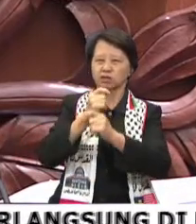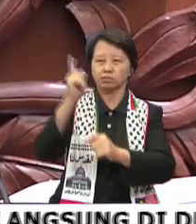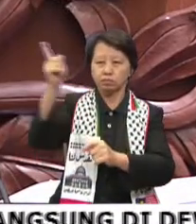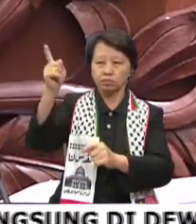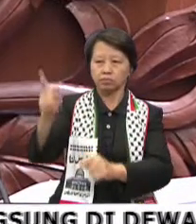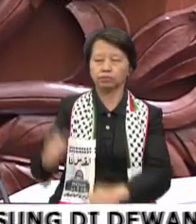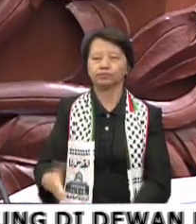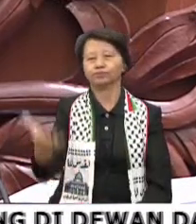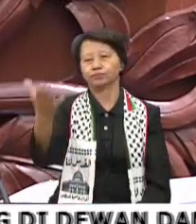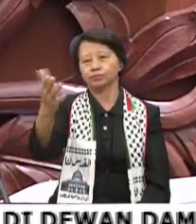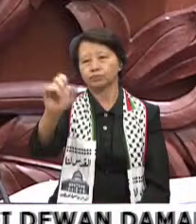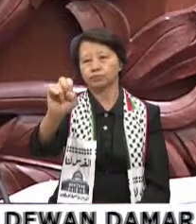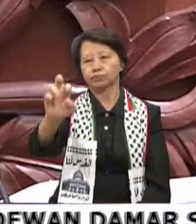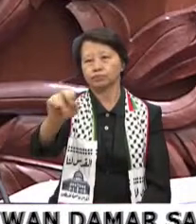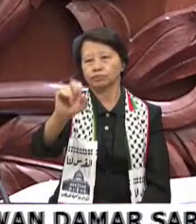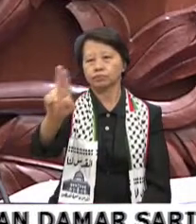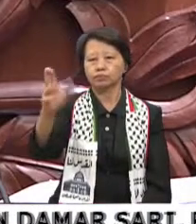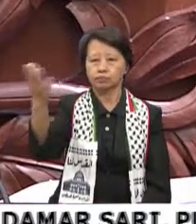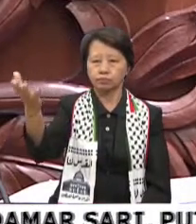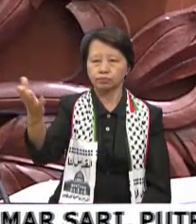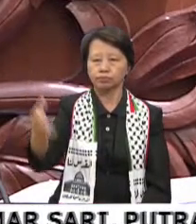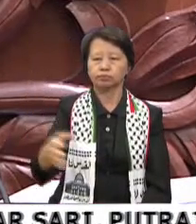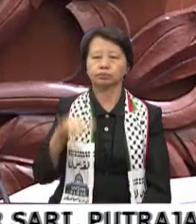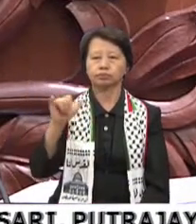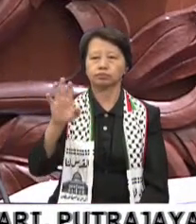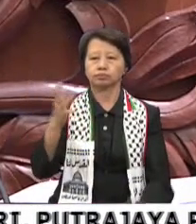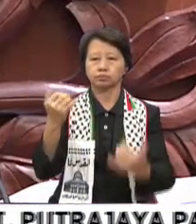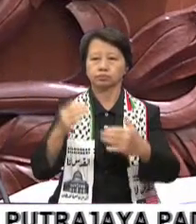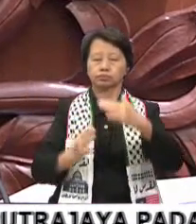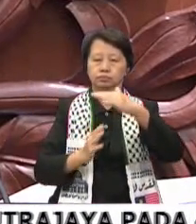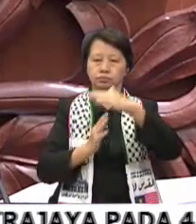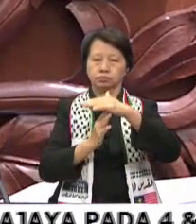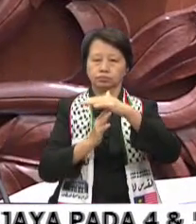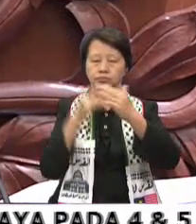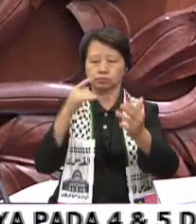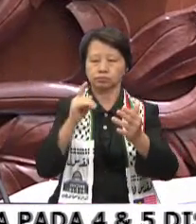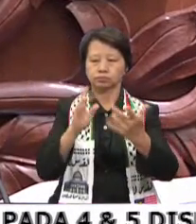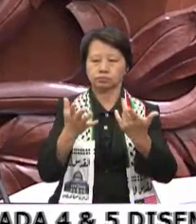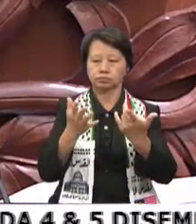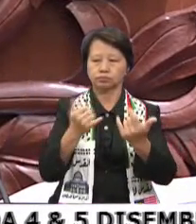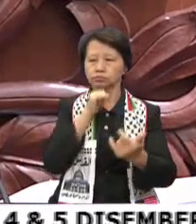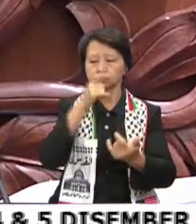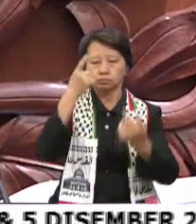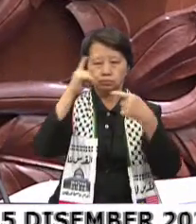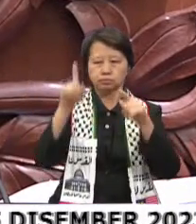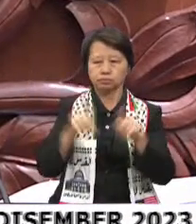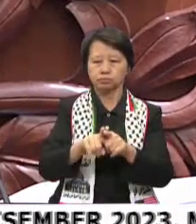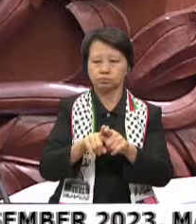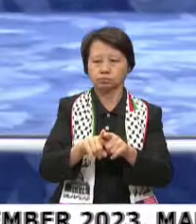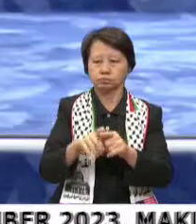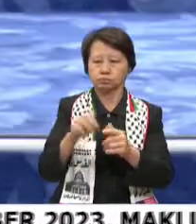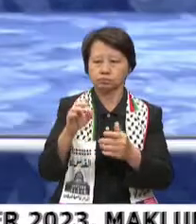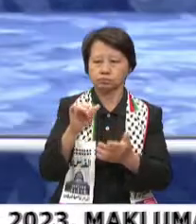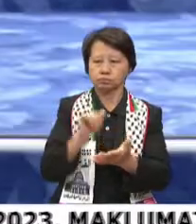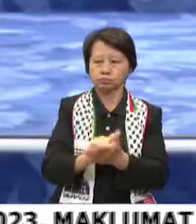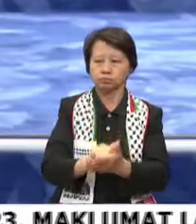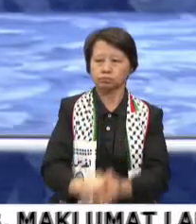arau Sil yang berhormat sekarang tak malah sesi Saya nak sebut saya tak setuju kenyataan